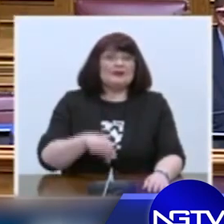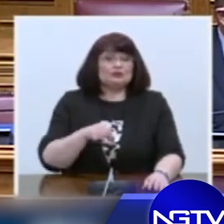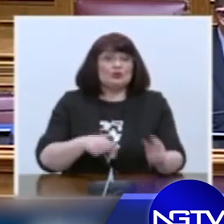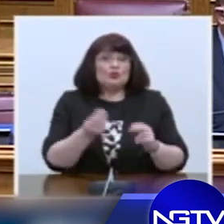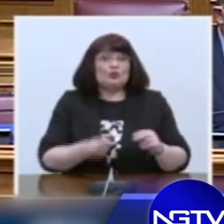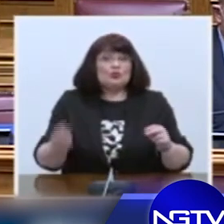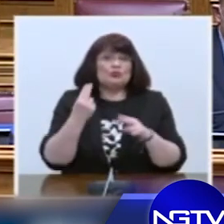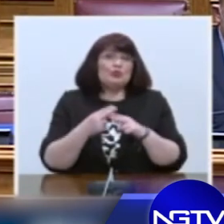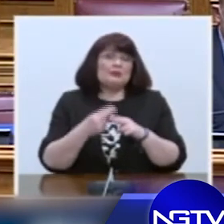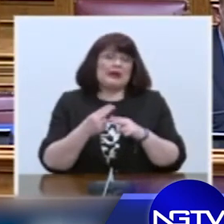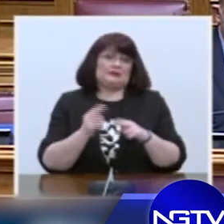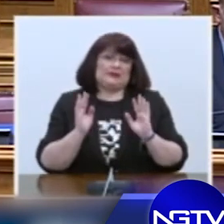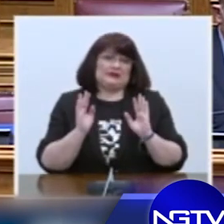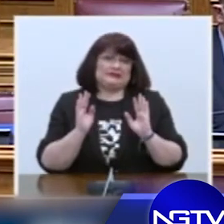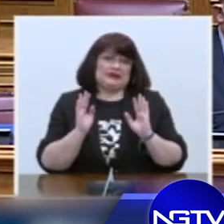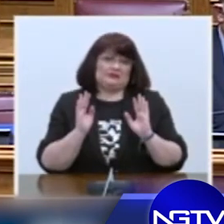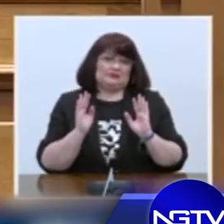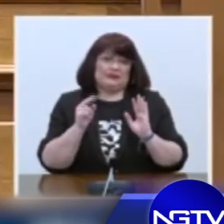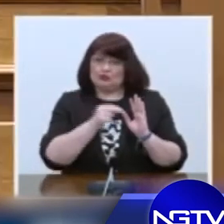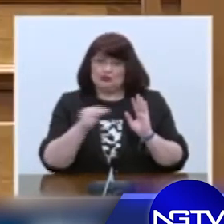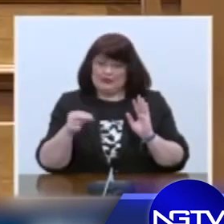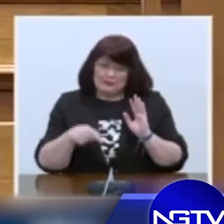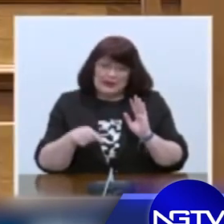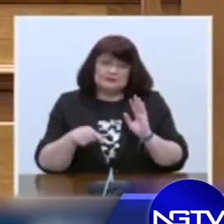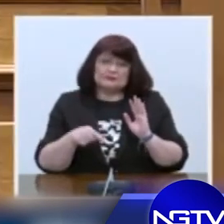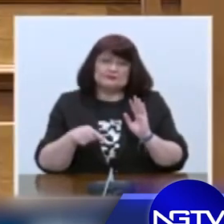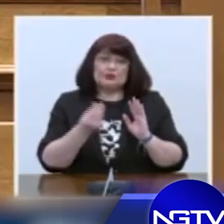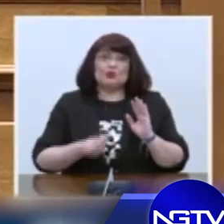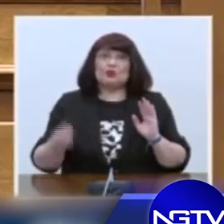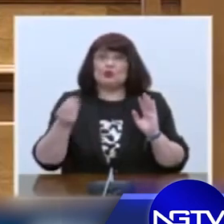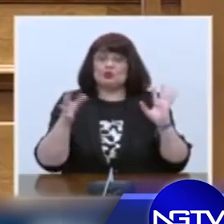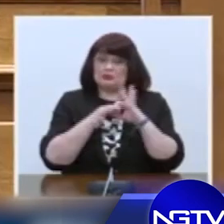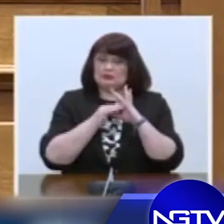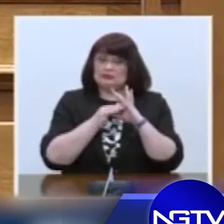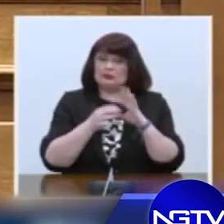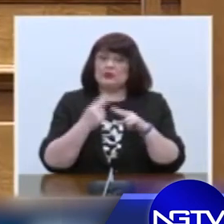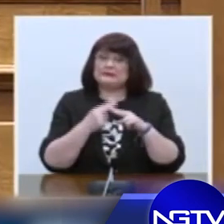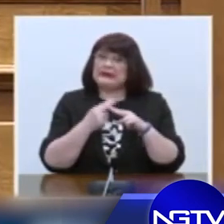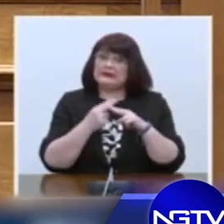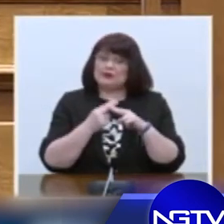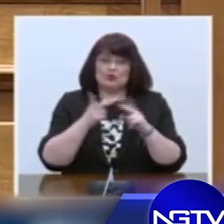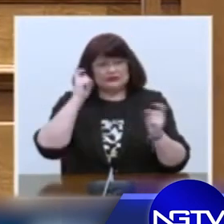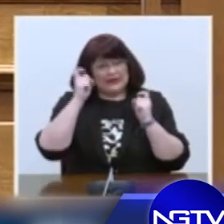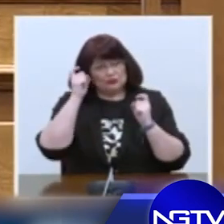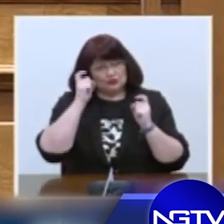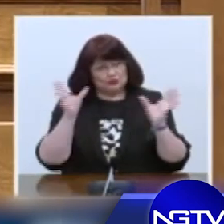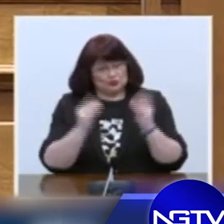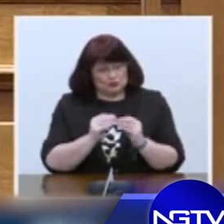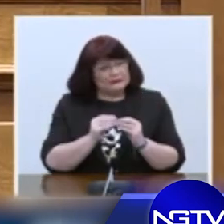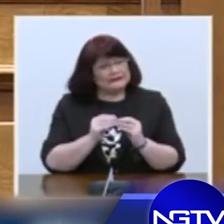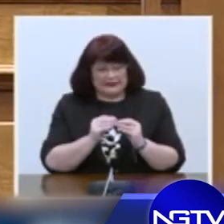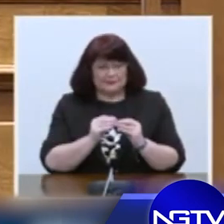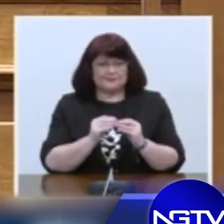διμερή συνεργασία με τις Ηνωμένες Πολιτείες είναι σημαντική γιατί διευρύνεται όχι μόνο στον χρόνο αλλά και στον χώρο. Στον άσταθμο της